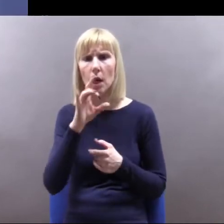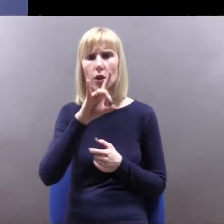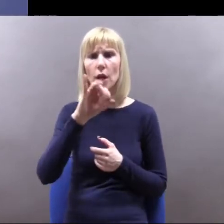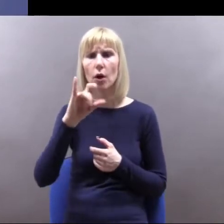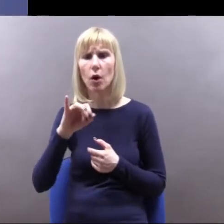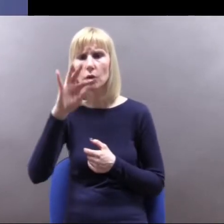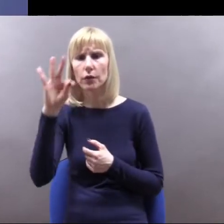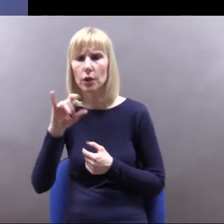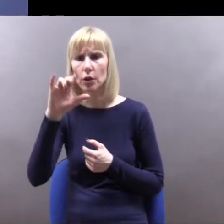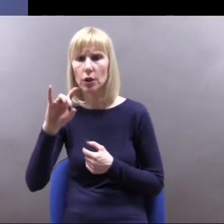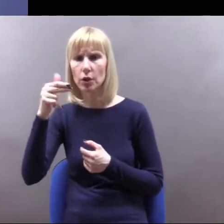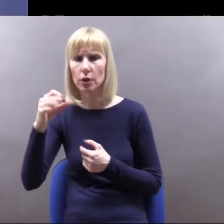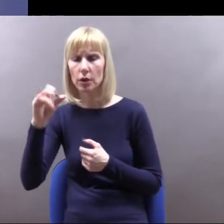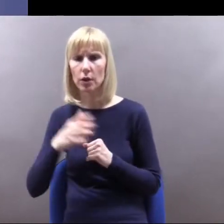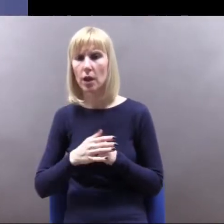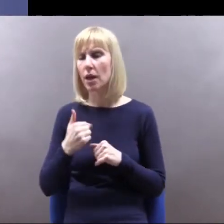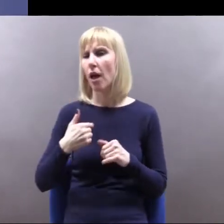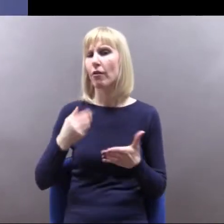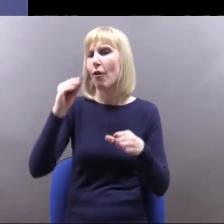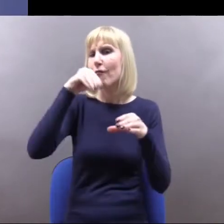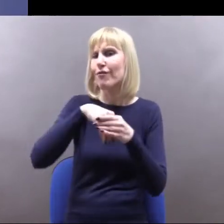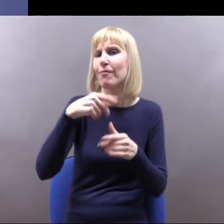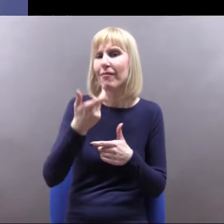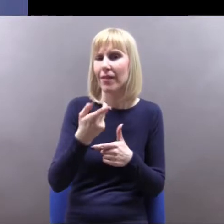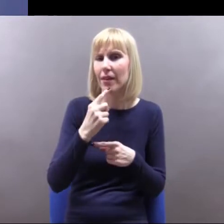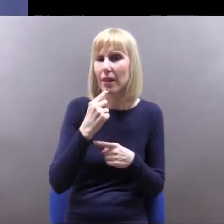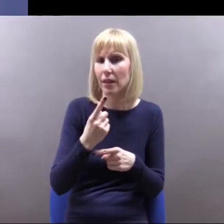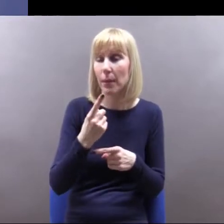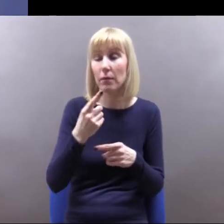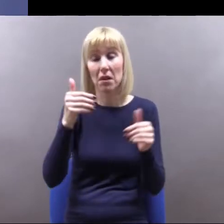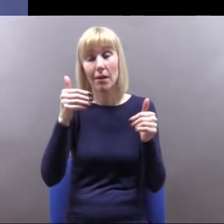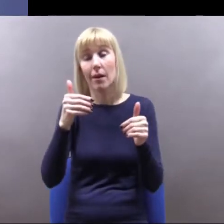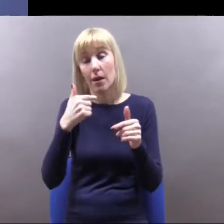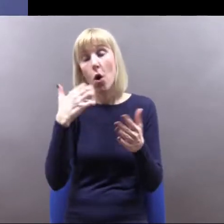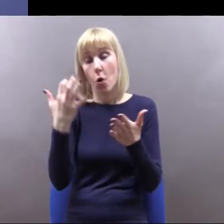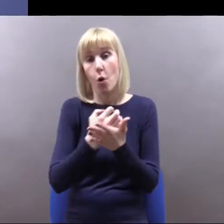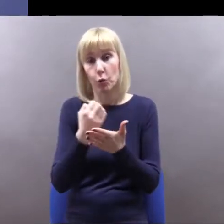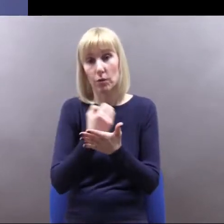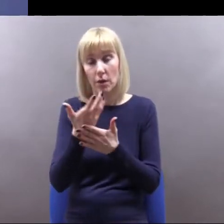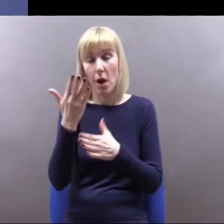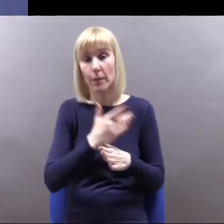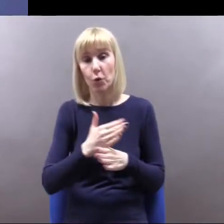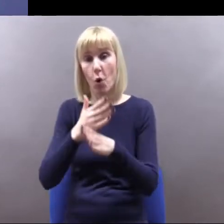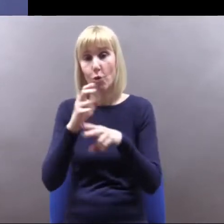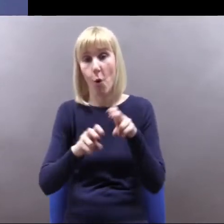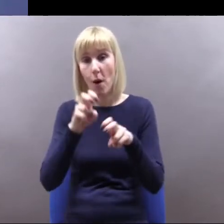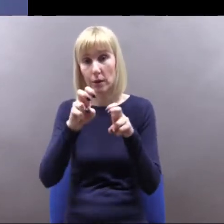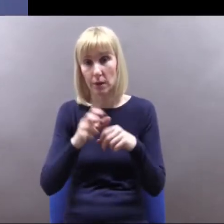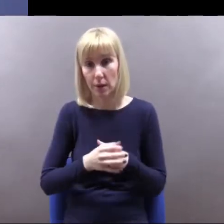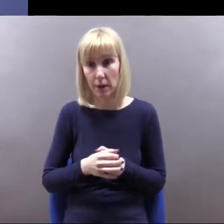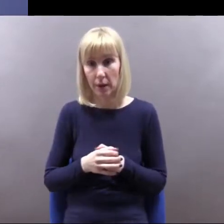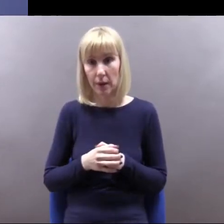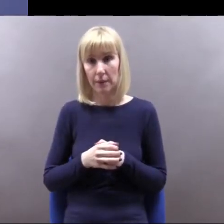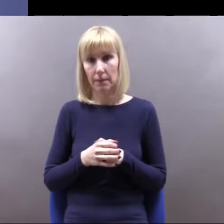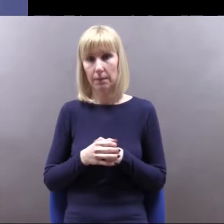Ja mogę tylko powiedzieć, nazywam się Grzegorz Figiński. Ja mogę tylko dodać jedynie to, że miałem też możliwość korzystania